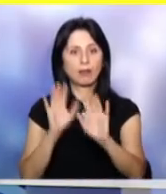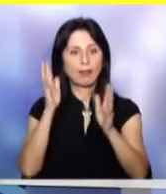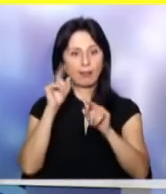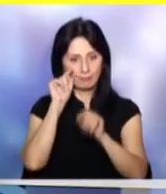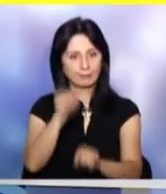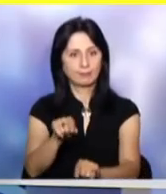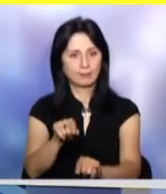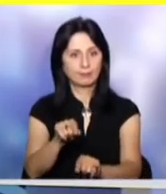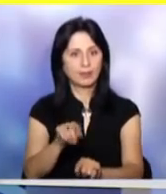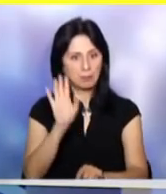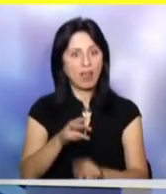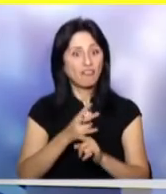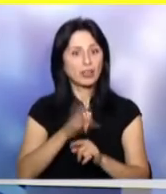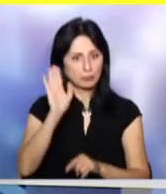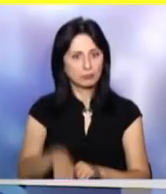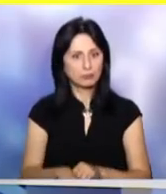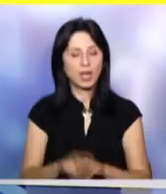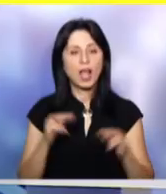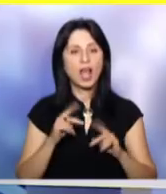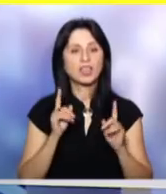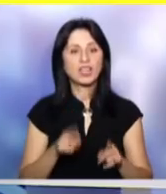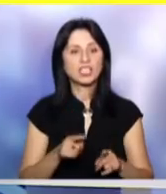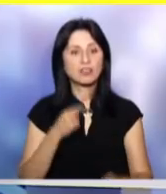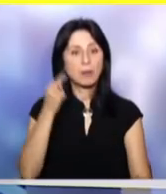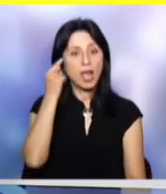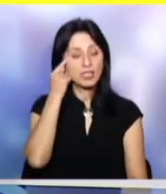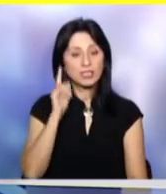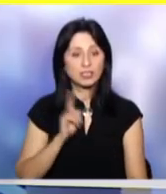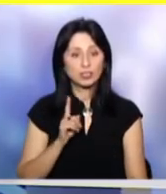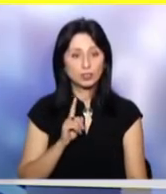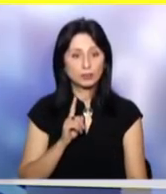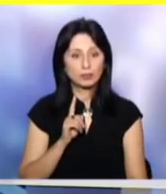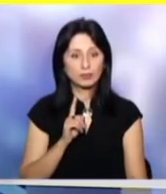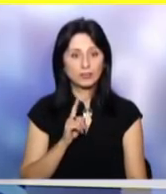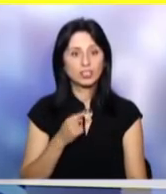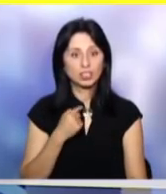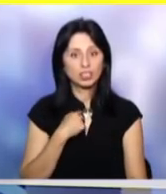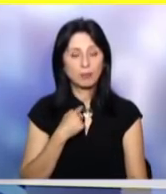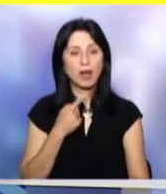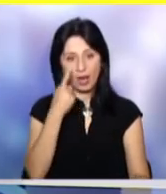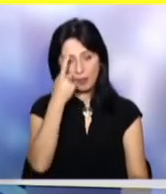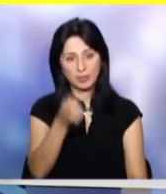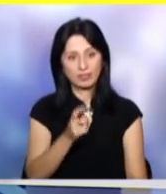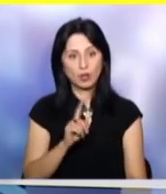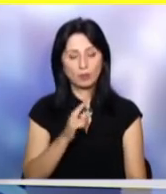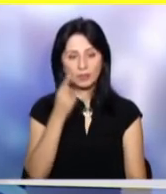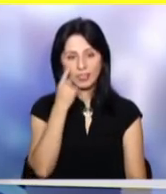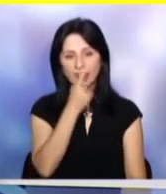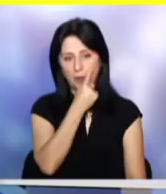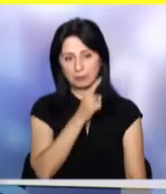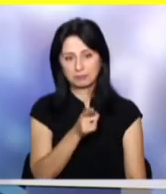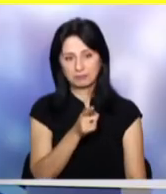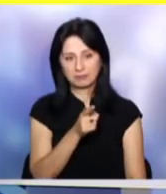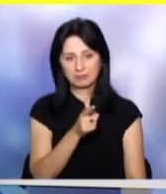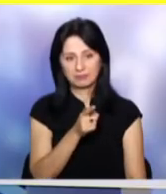შეფუთვის სასარგებლოდ, რაც ადასტურებს ჩემს მოსაზრებას და ჩემს გაფრთხილებას, რომ ჩვენ